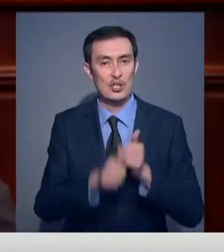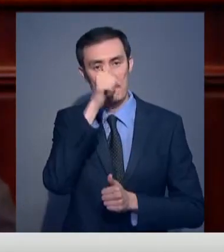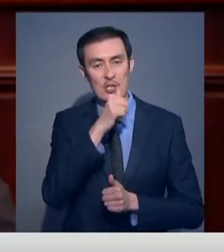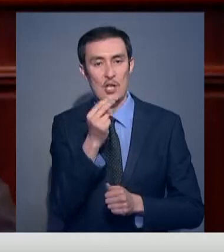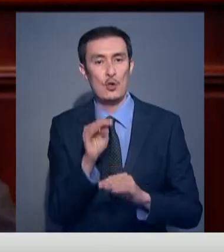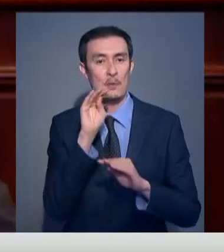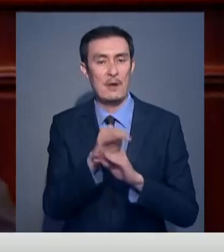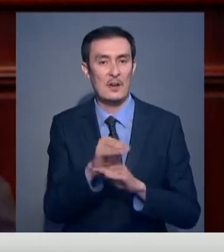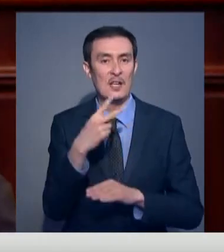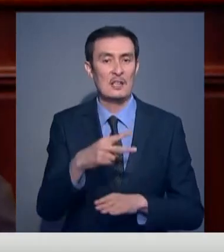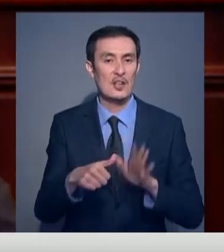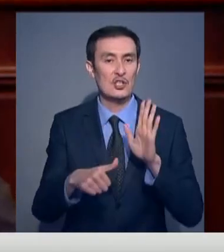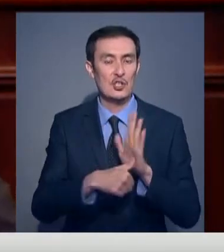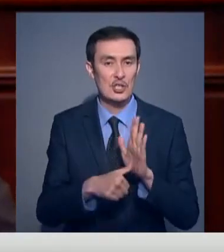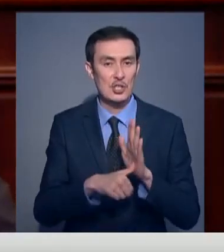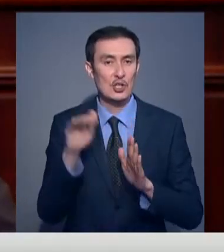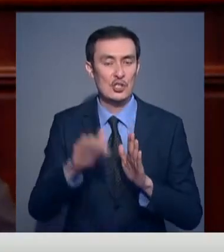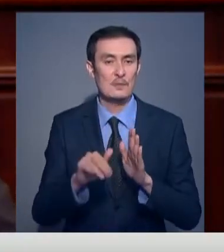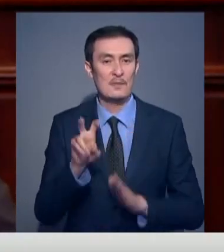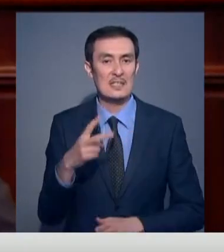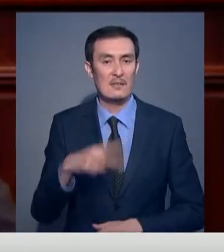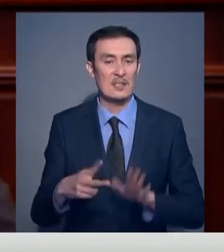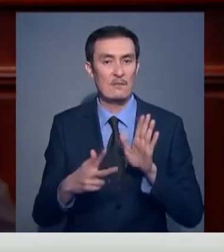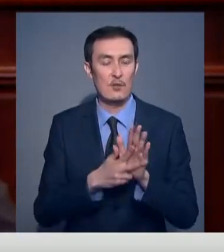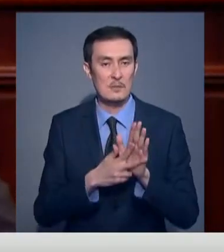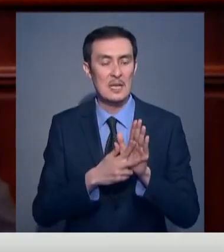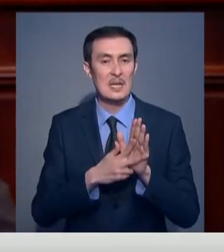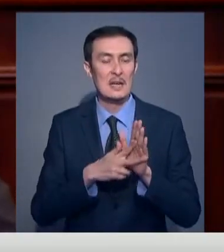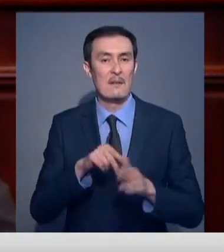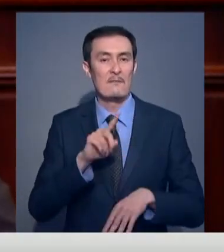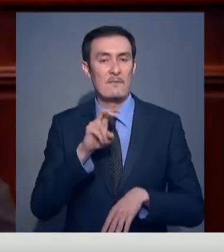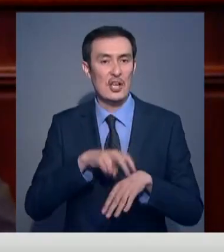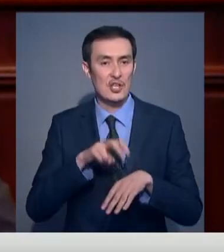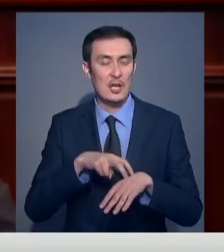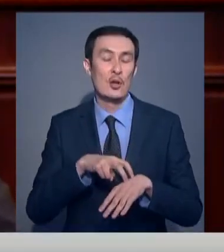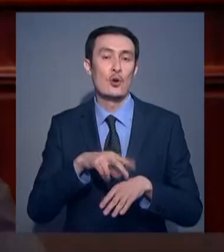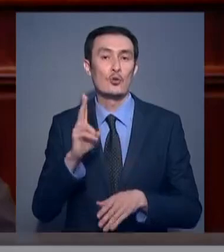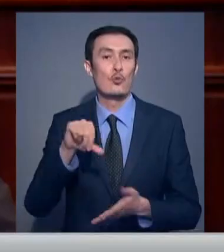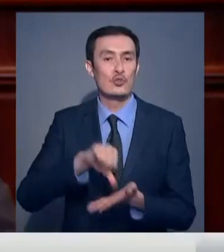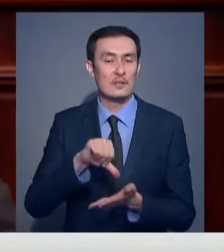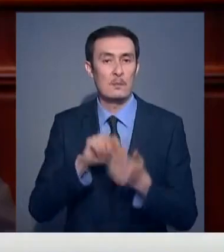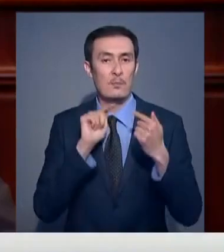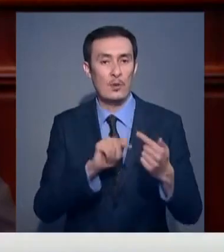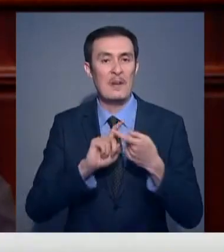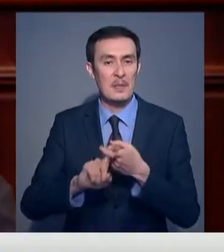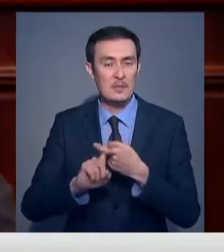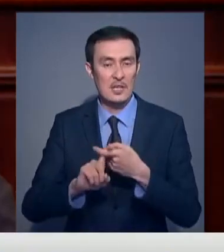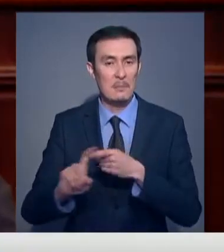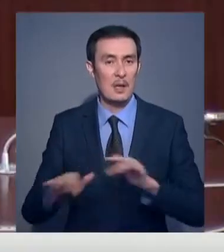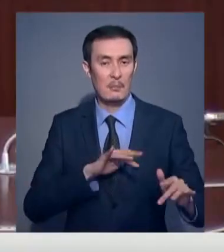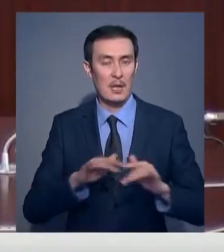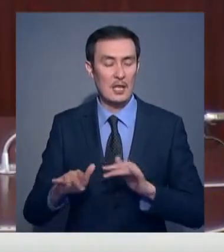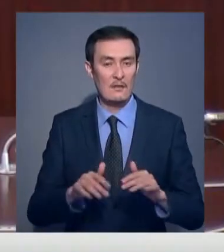надбавку 26 228 медицинских работников, задействованных в противоэпидемических